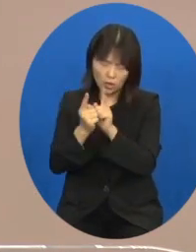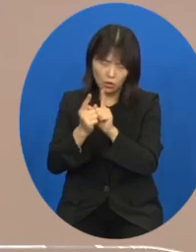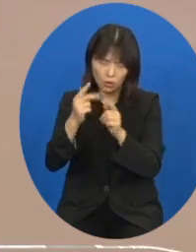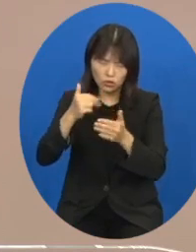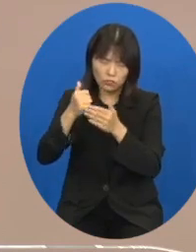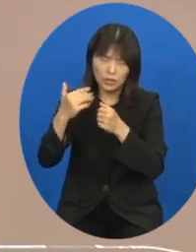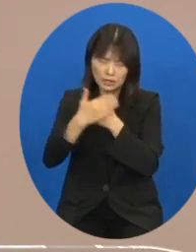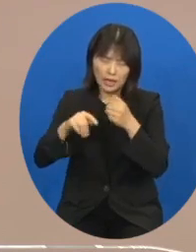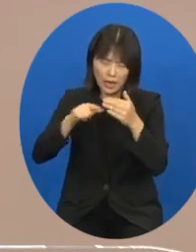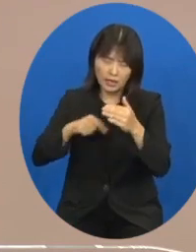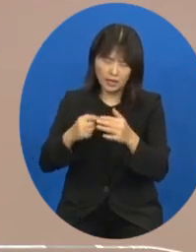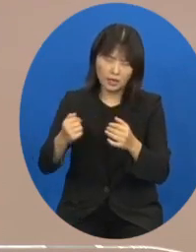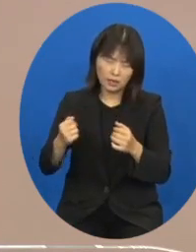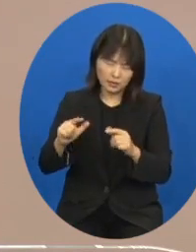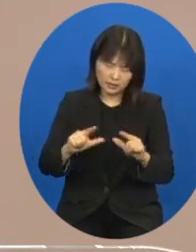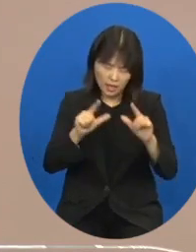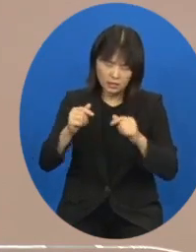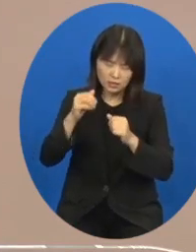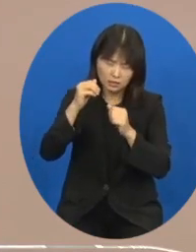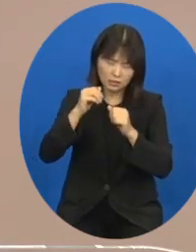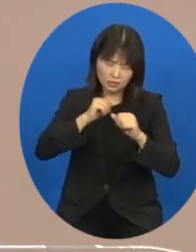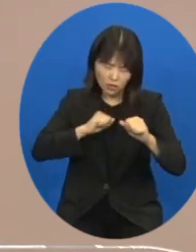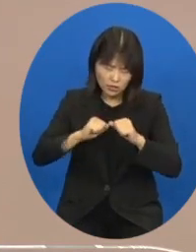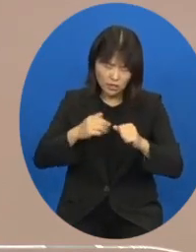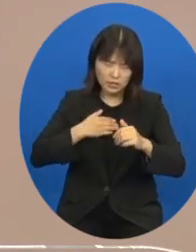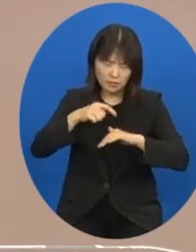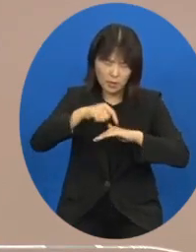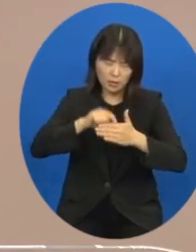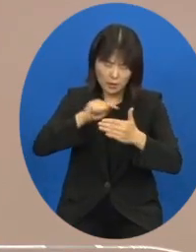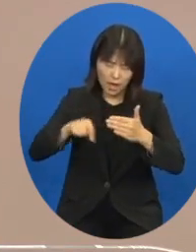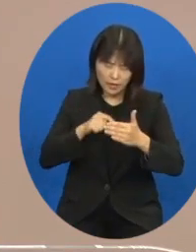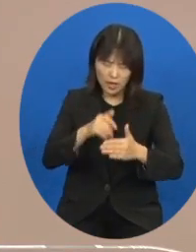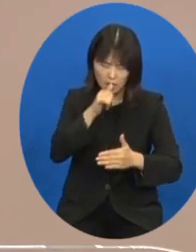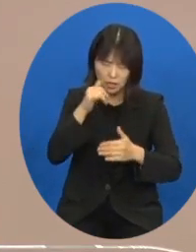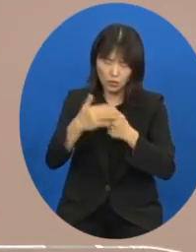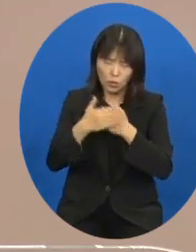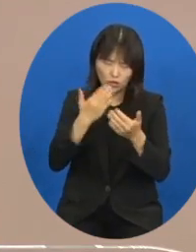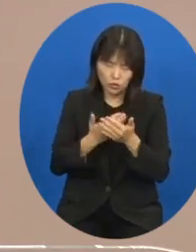안에 사는 역사가 제 심령에 있게 하시고, 그리고 이